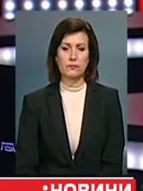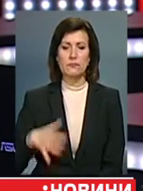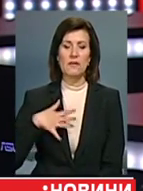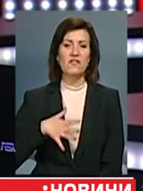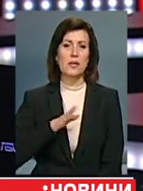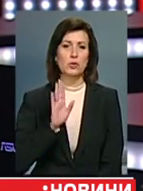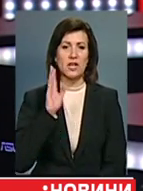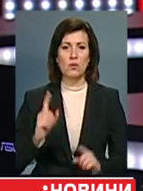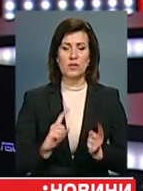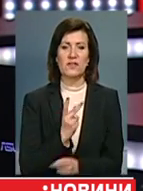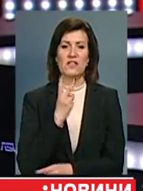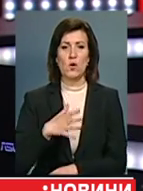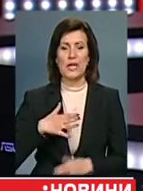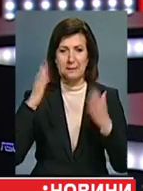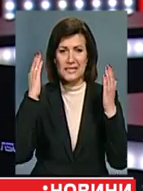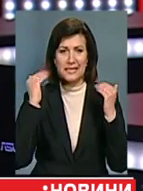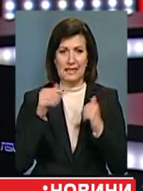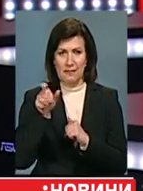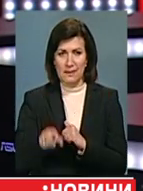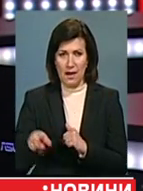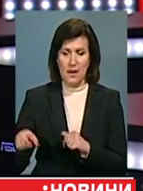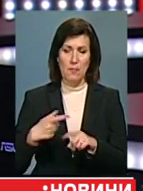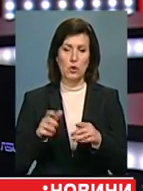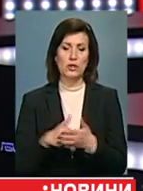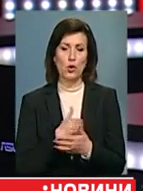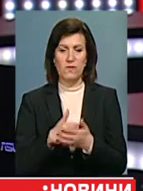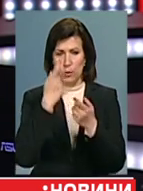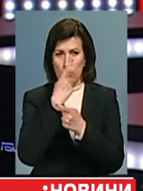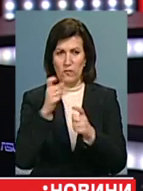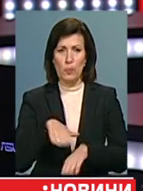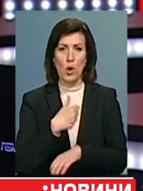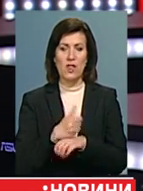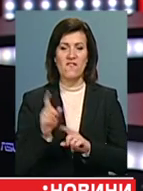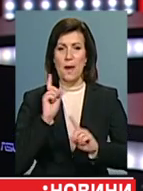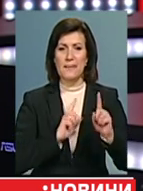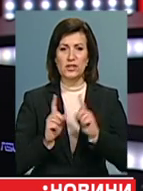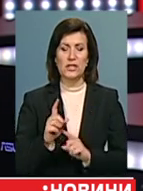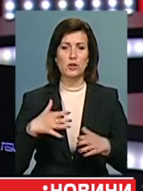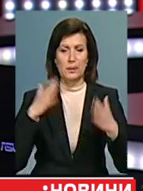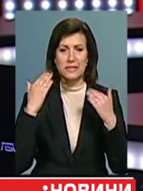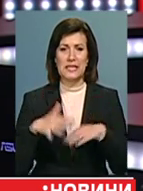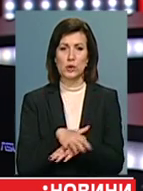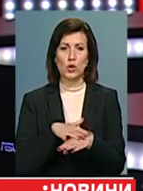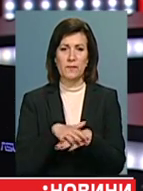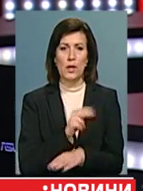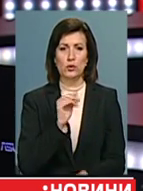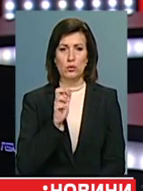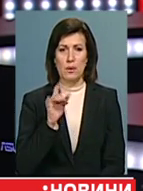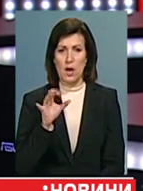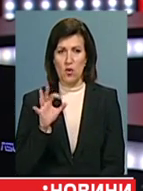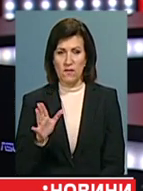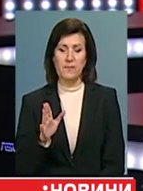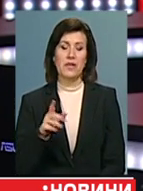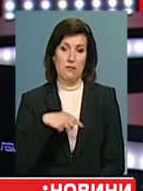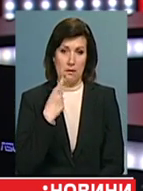У Криму зранку арештували двох кримських татар. Про це новинам на першому повідомив голова Меджлісу кримського татарського народу Рефат Чуваров.